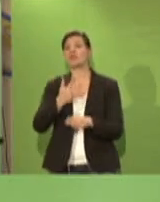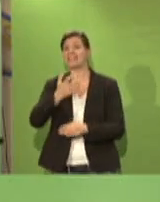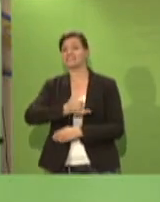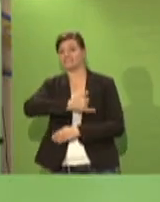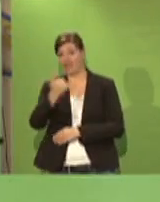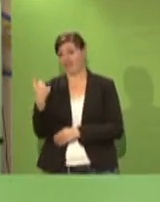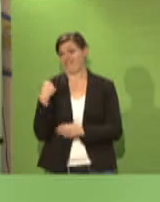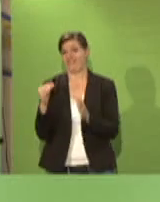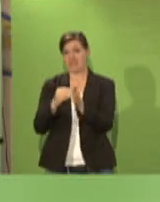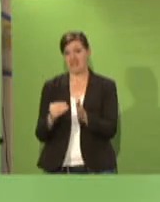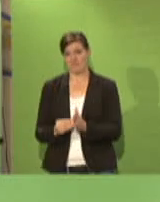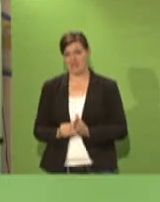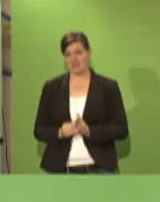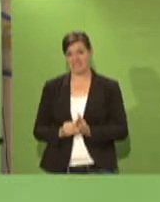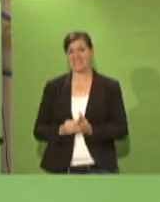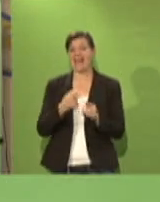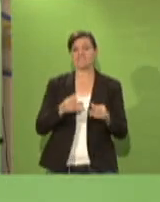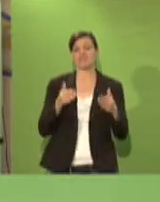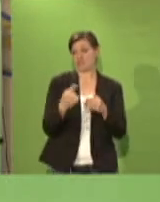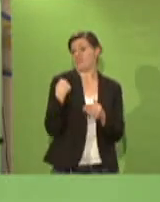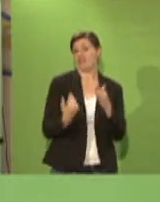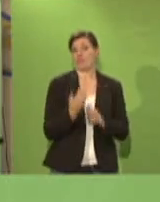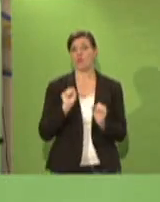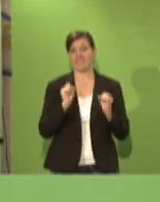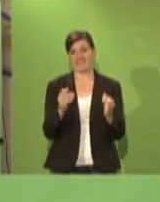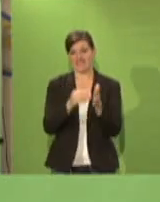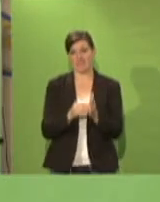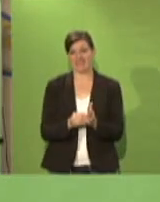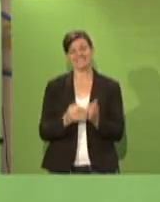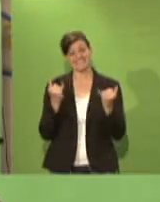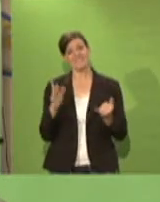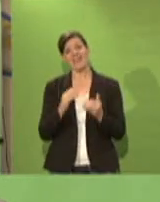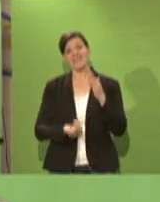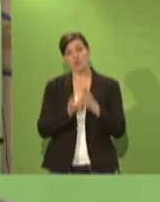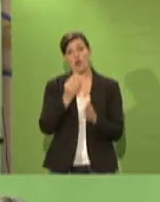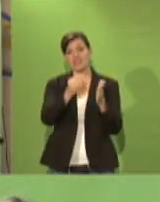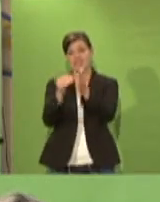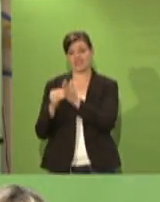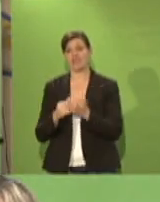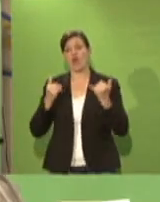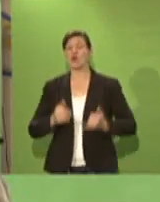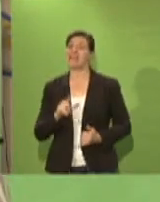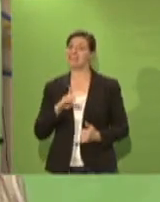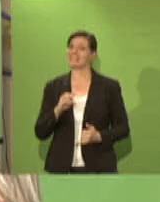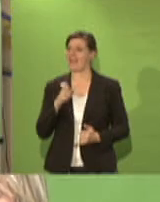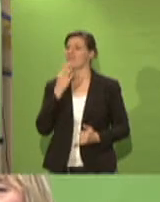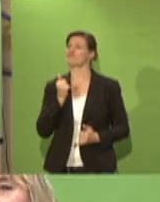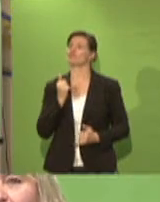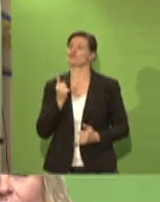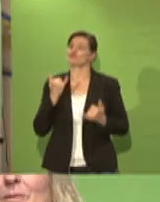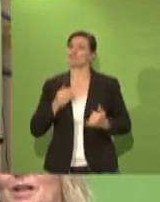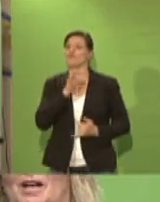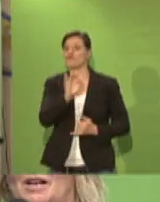30-Jähriges und manche fangen neu an. Und die neu anfangen, die wollen wir heute auch von der LDK nochmal mit einem Applaus und mit